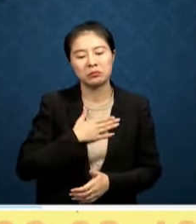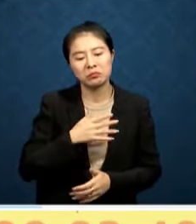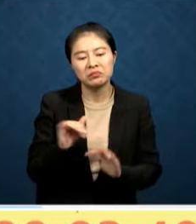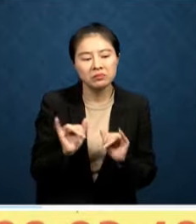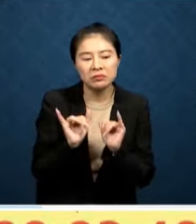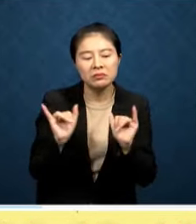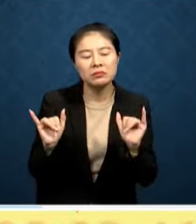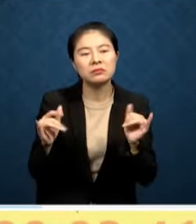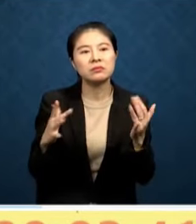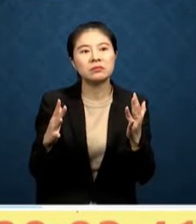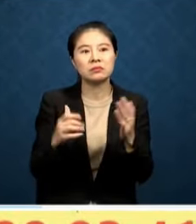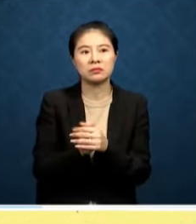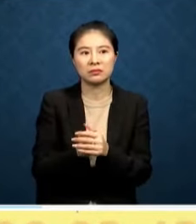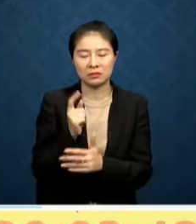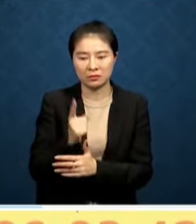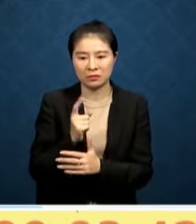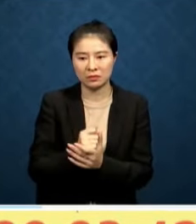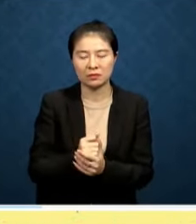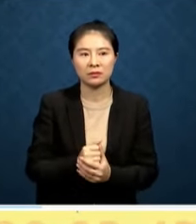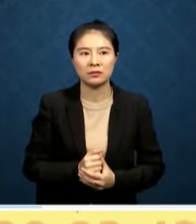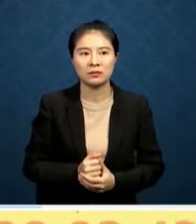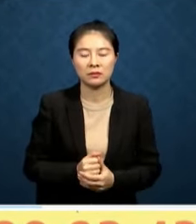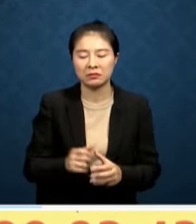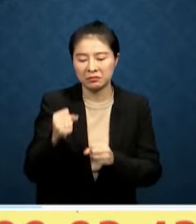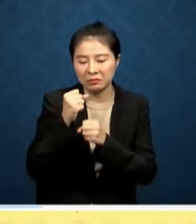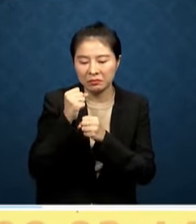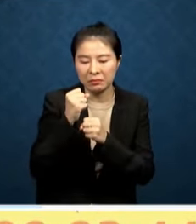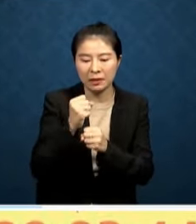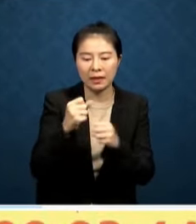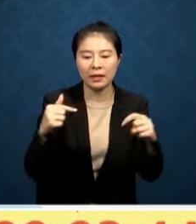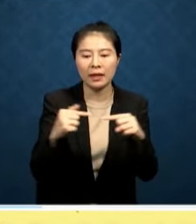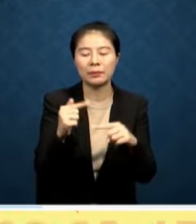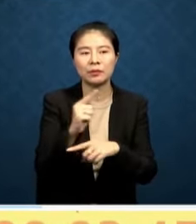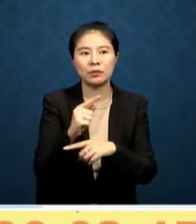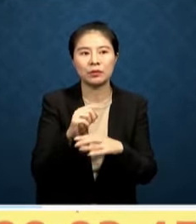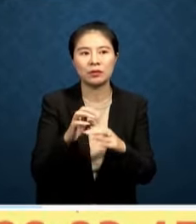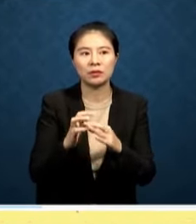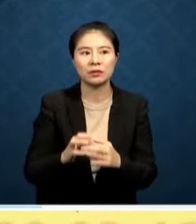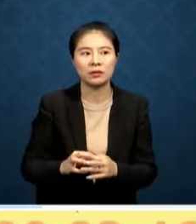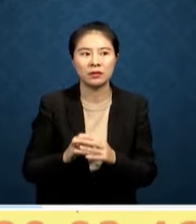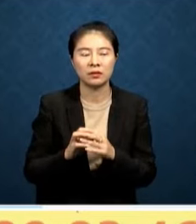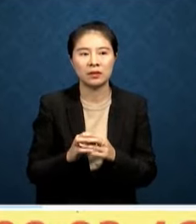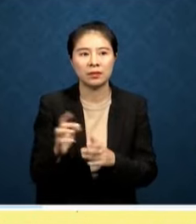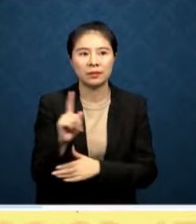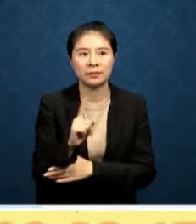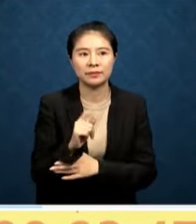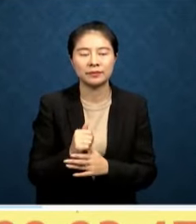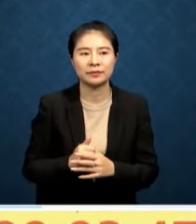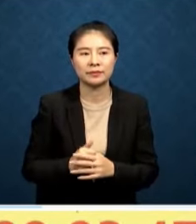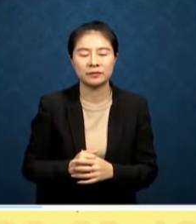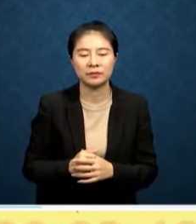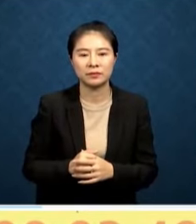อนใจครับยังไงตัวผมเองก็ต้องพยายามอย่างสุด